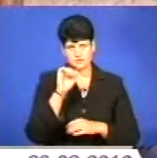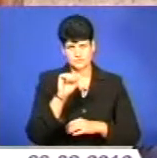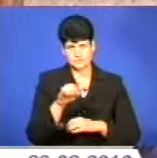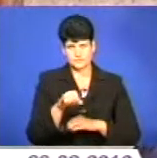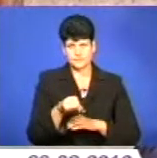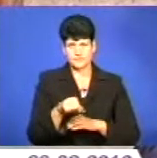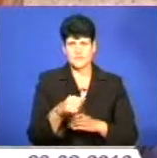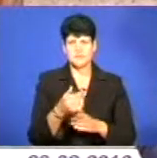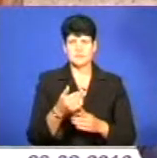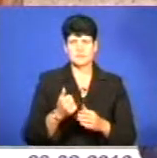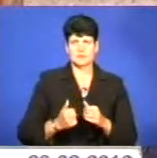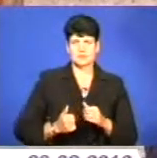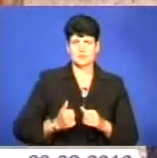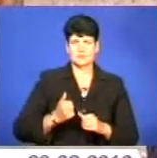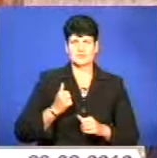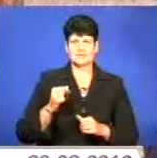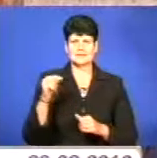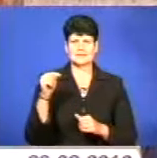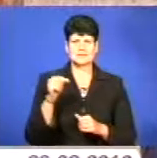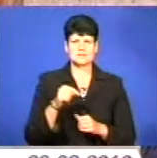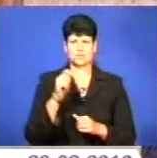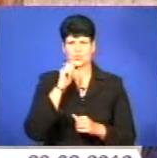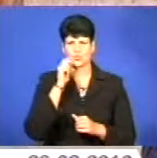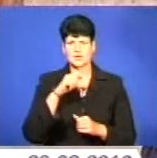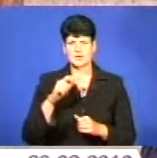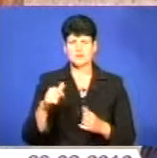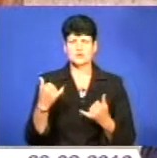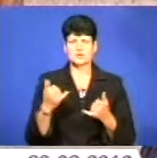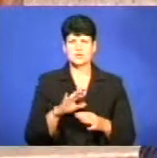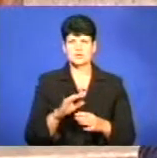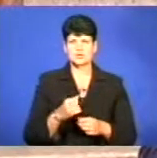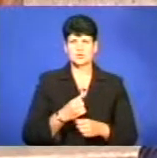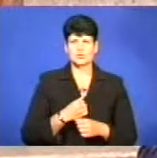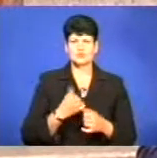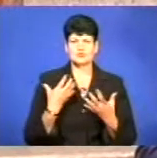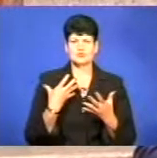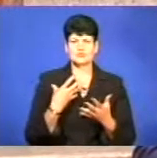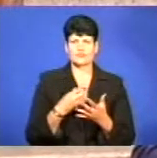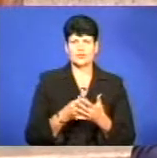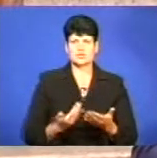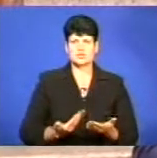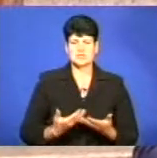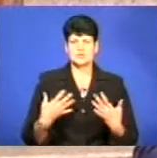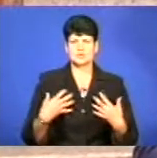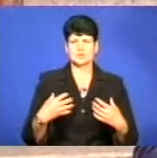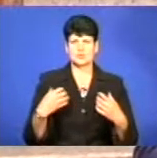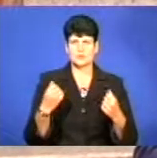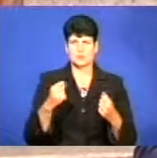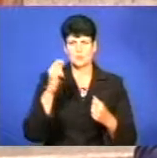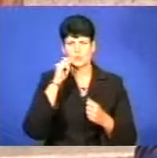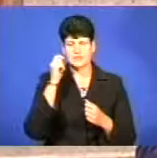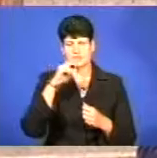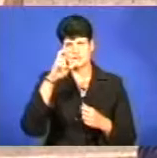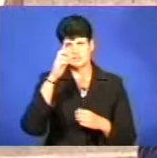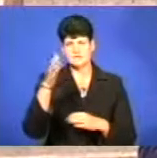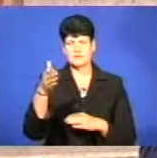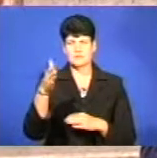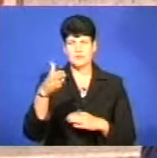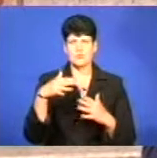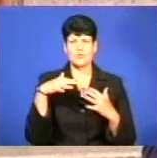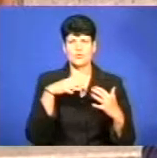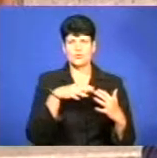перед горизмом тисяч українців, які сьогодні, не шкодуючи свого життя, свого здоров'я, під українським державним прапором